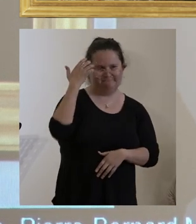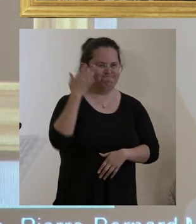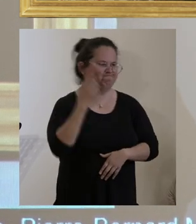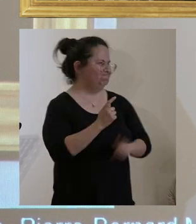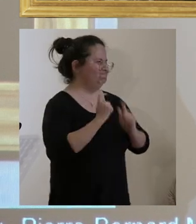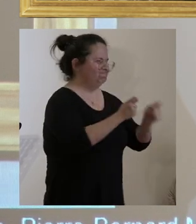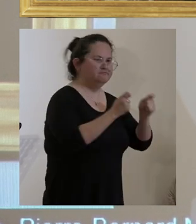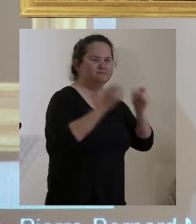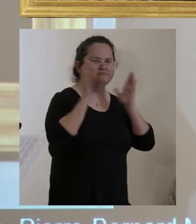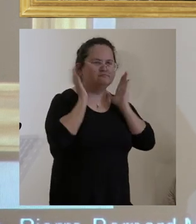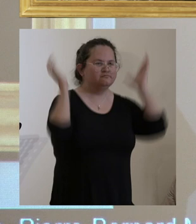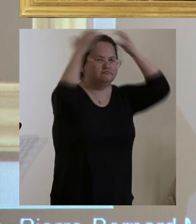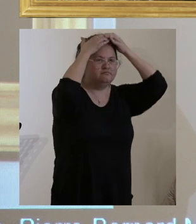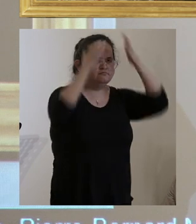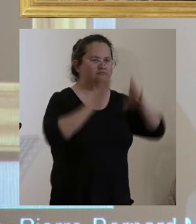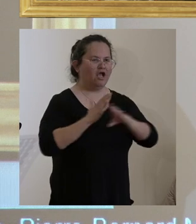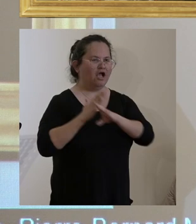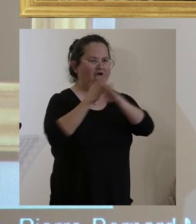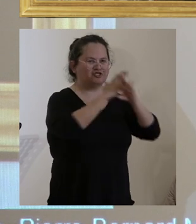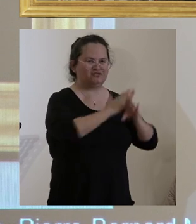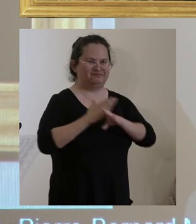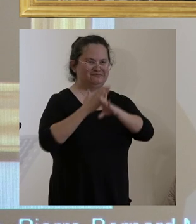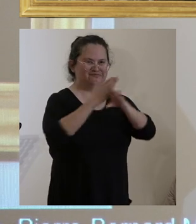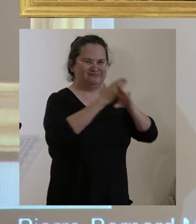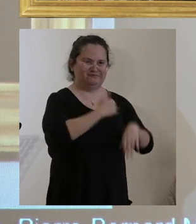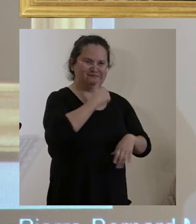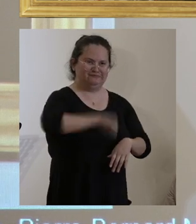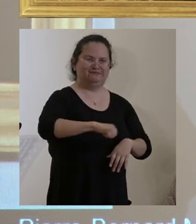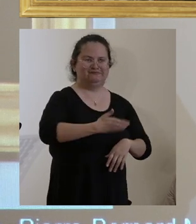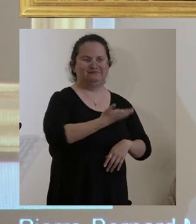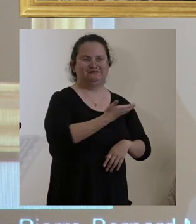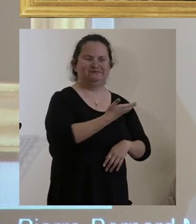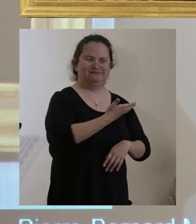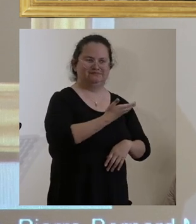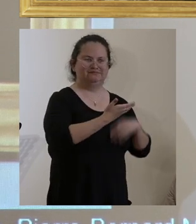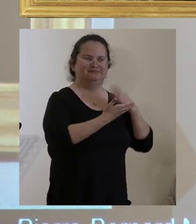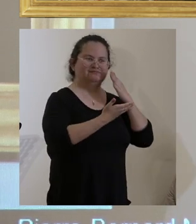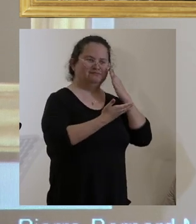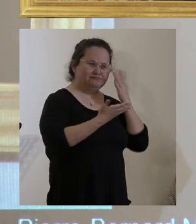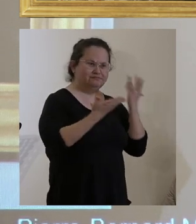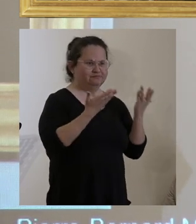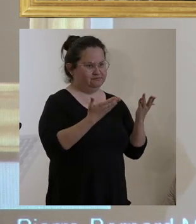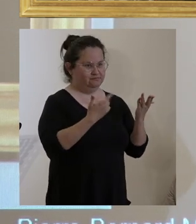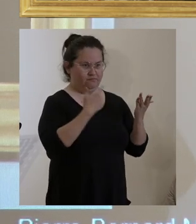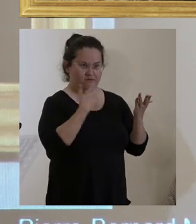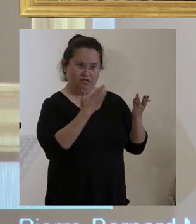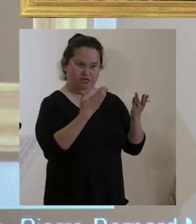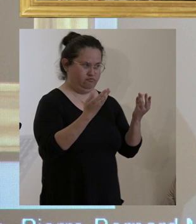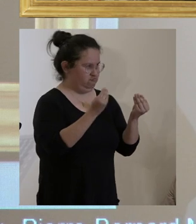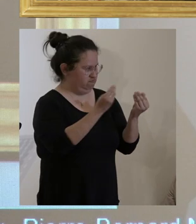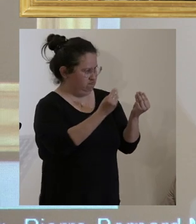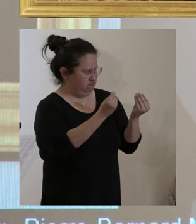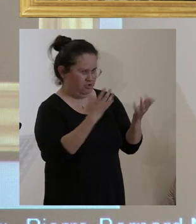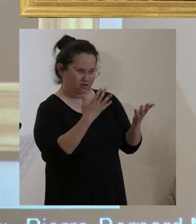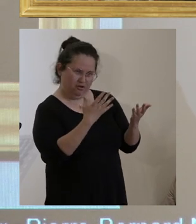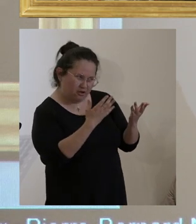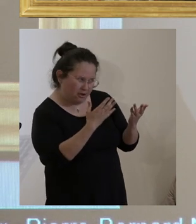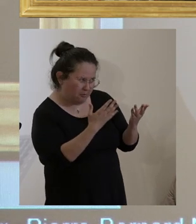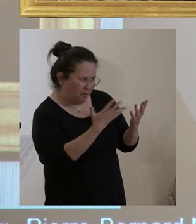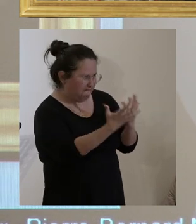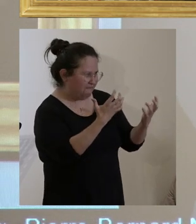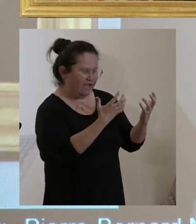chevelure. C'était une façon de s'attacher à cacher un élément de leur beauté et